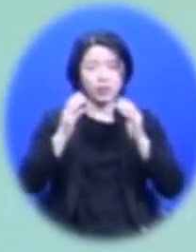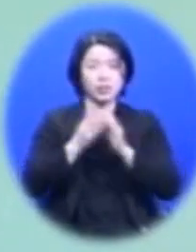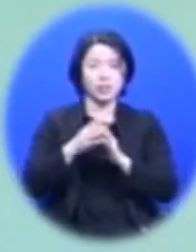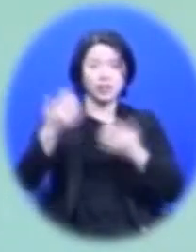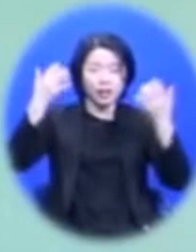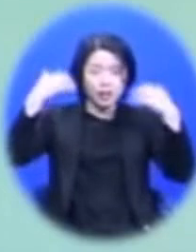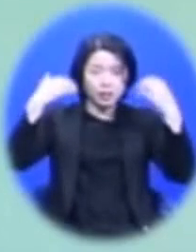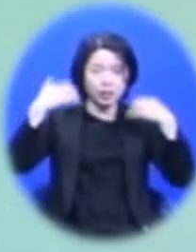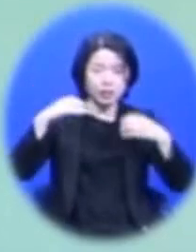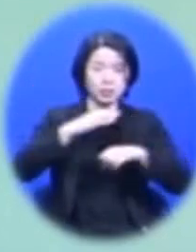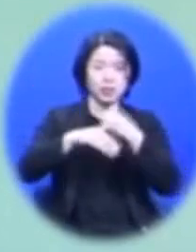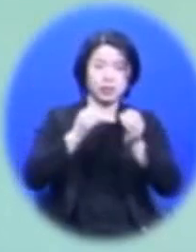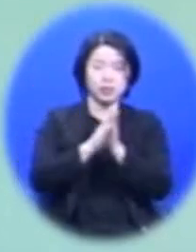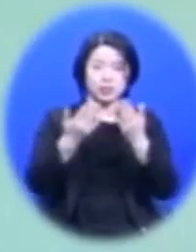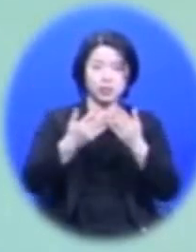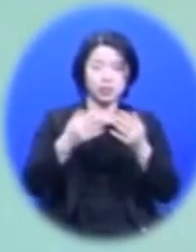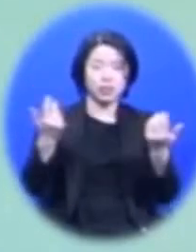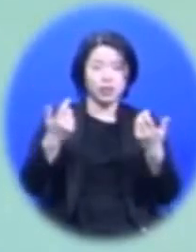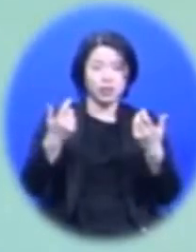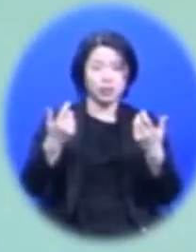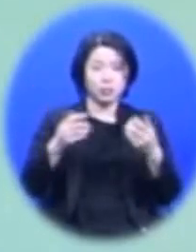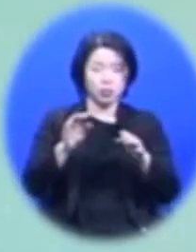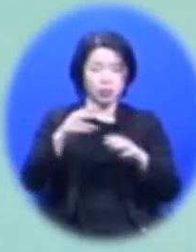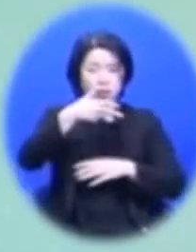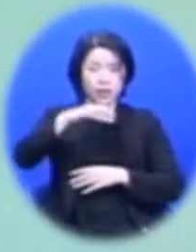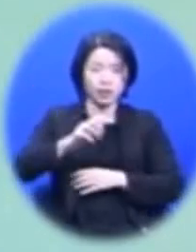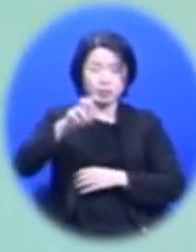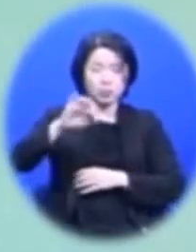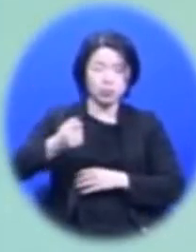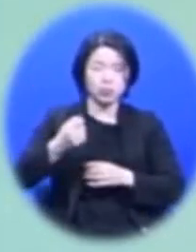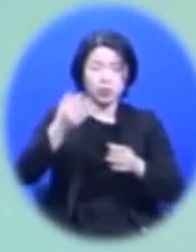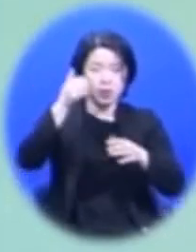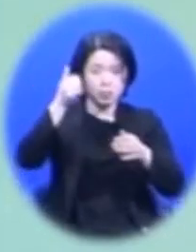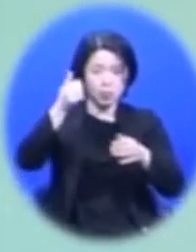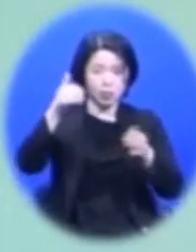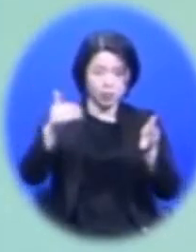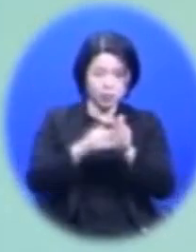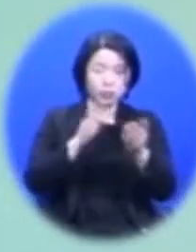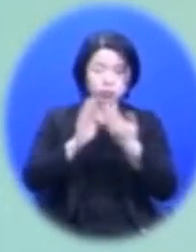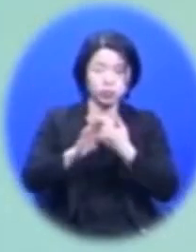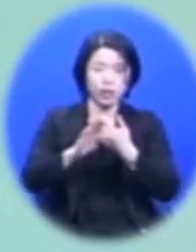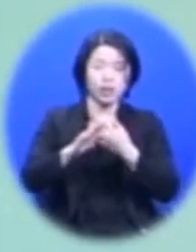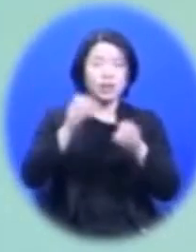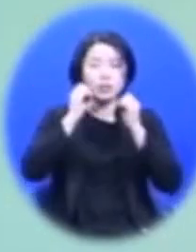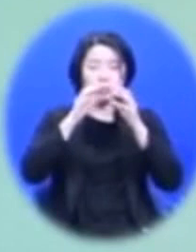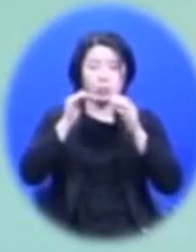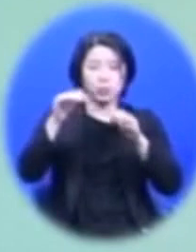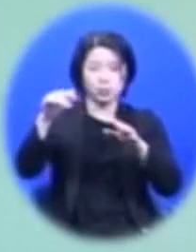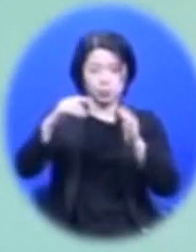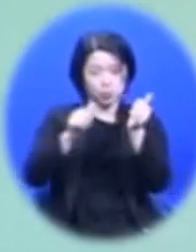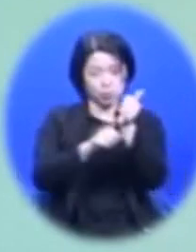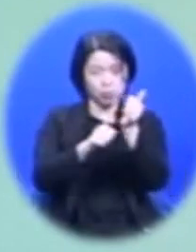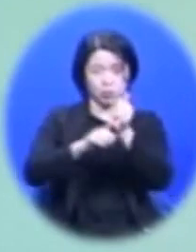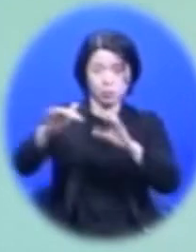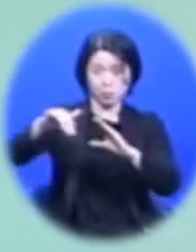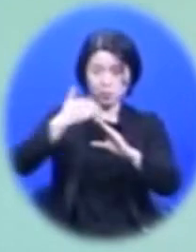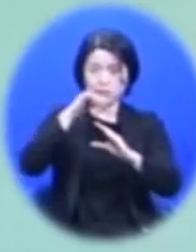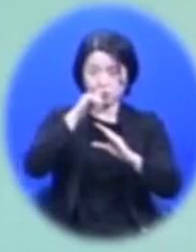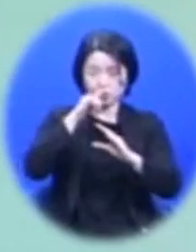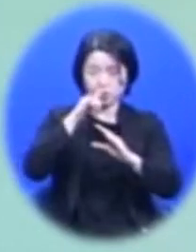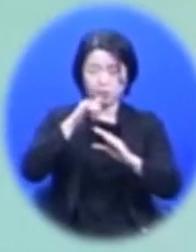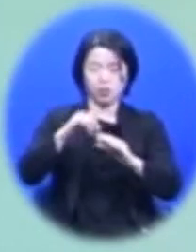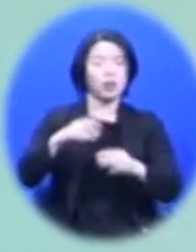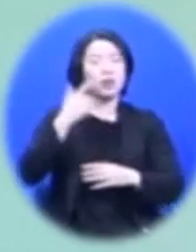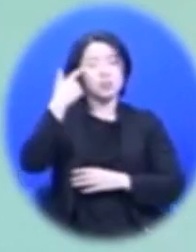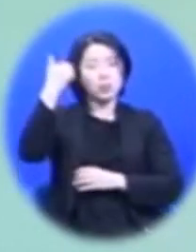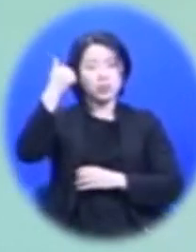마친 전도사님이, 교육 전도사님이 제게 메일을 보냈습니다. 그 메일 끝에 목사님이 무서워요